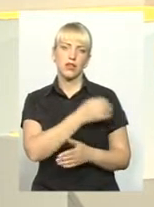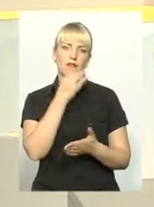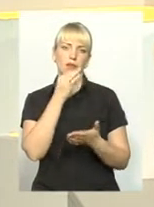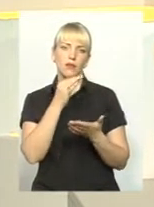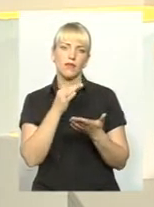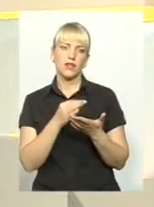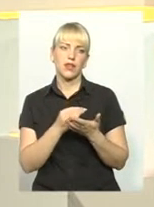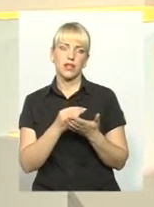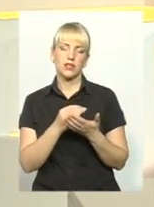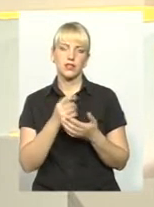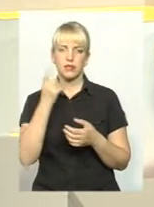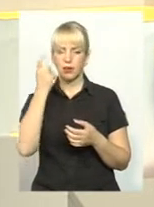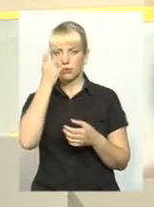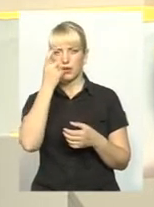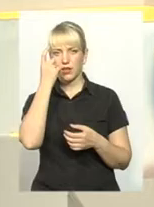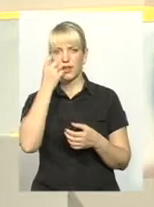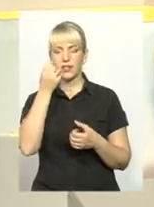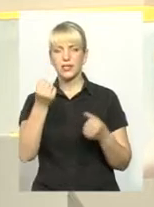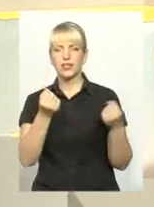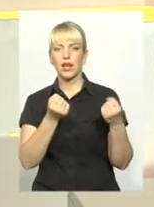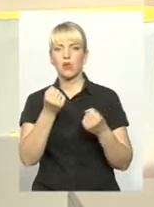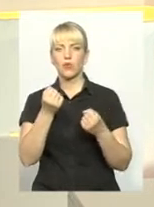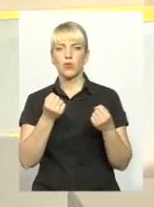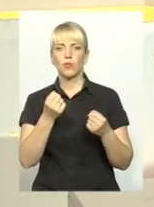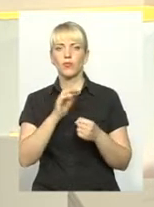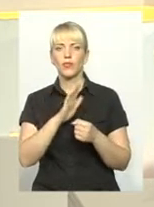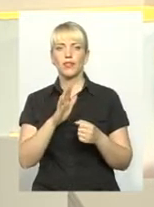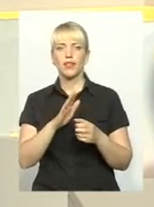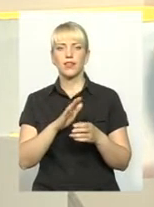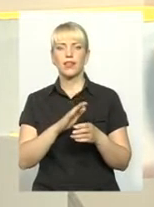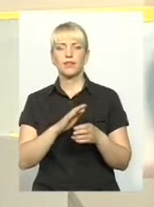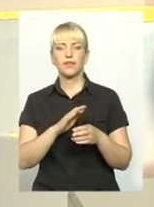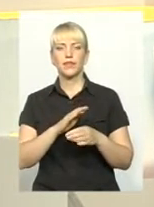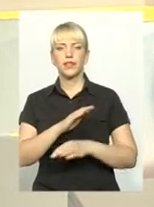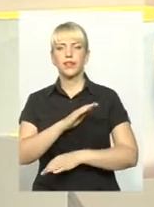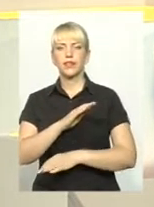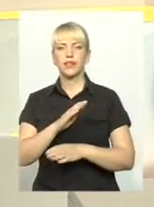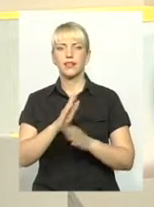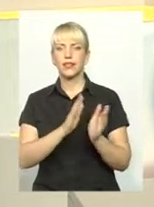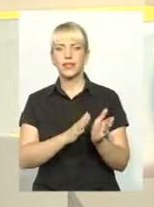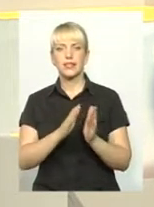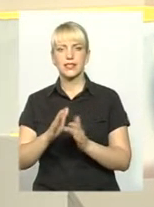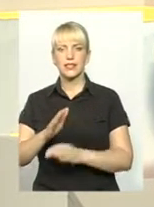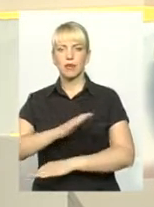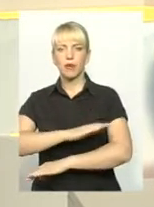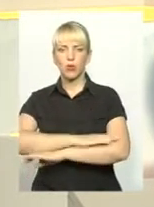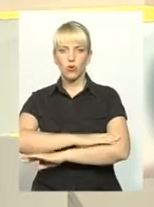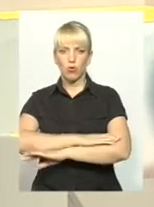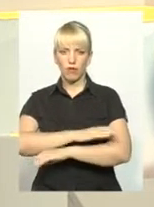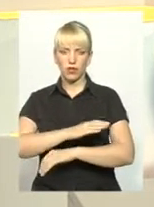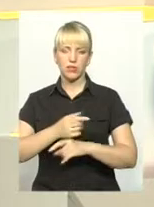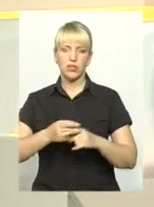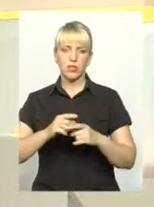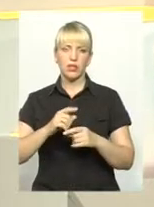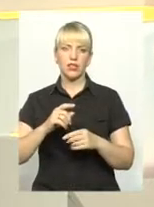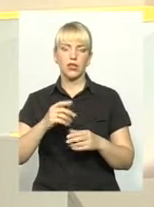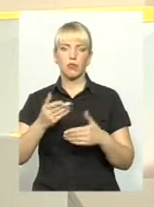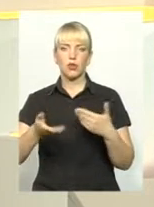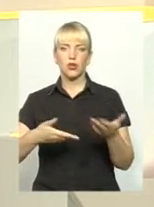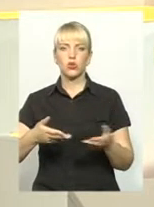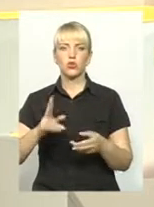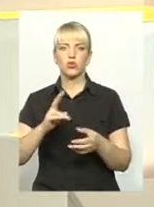відповідальності, п'яні за кермом і недисципліновані пішоходи, з ким боротися складніше? Чи є приклади того кардинального